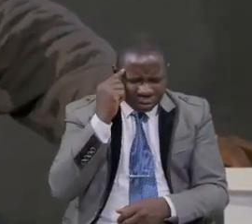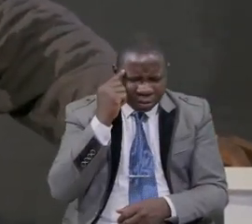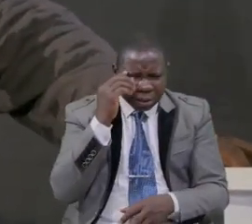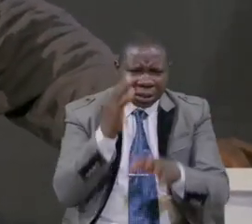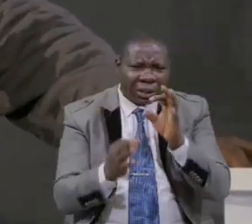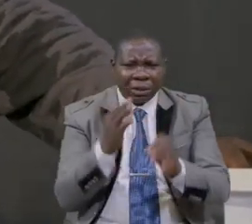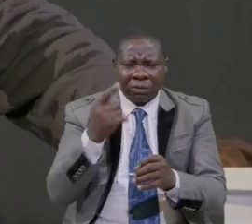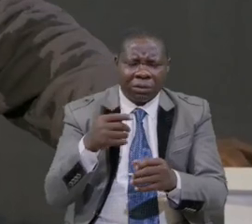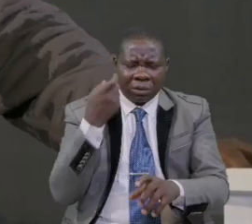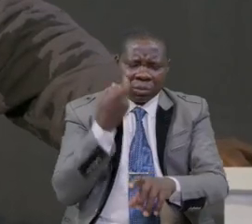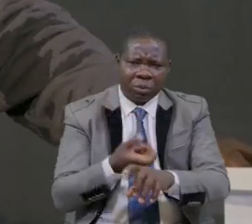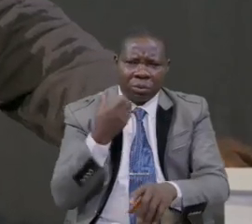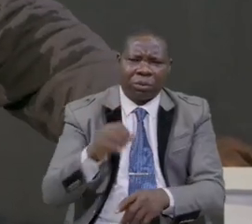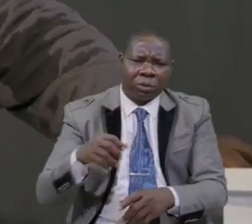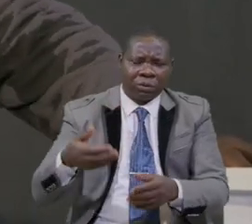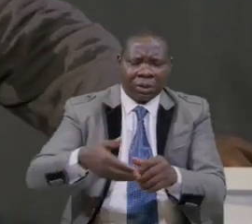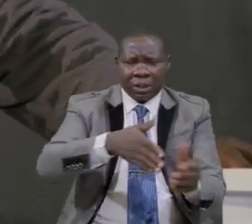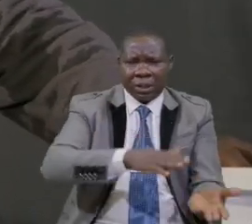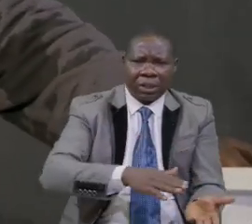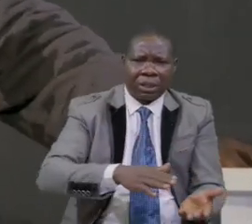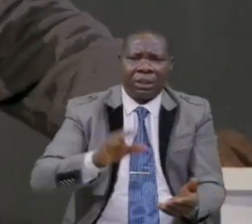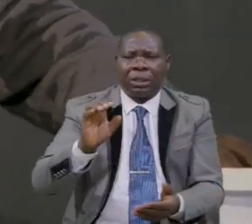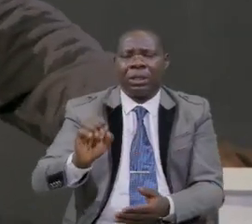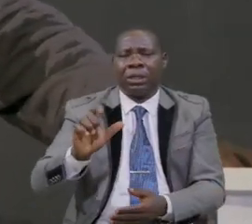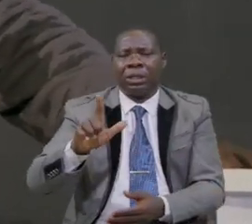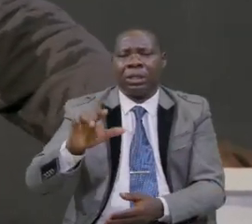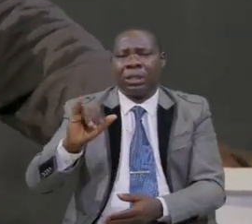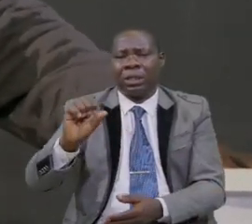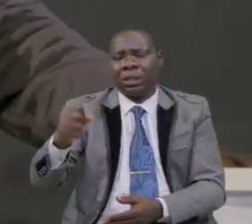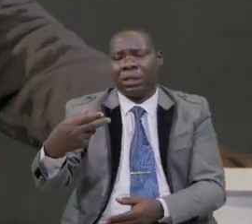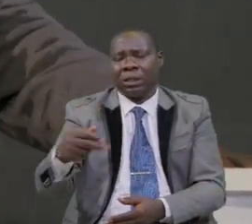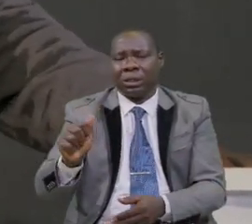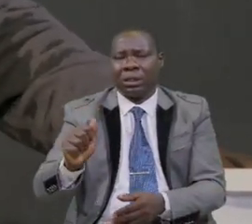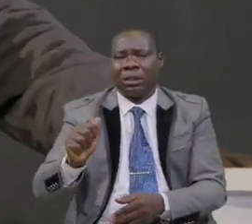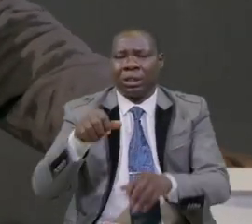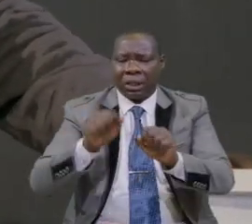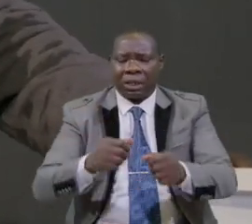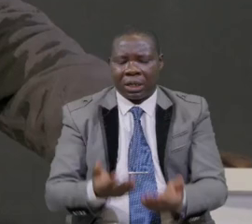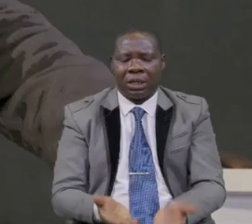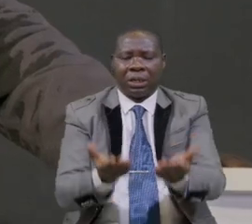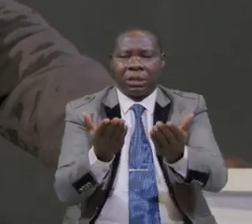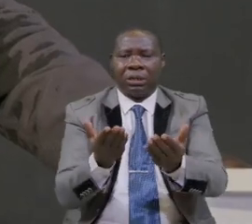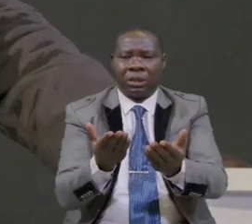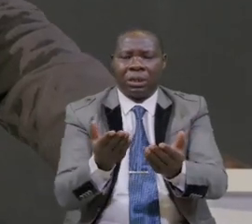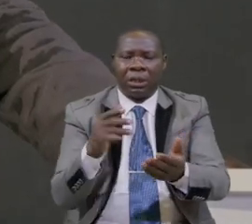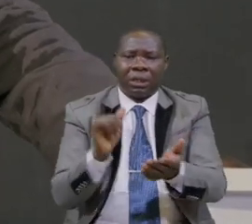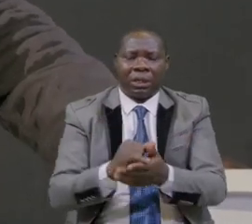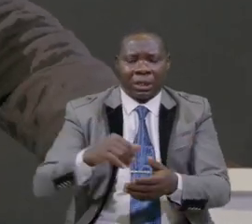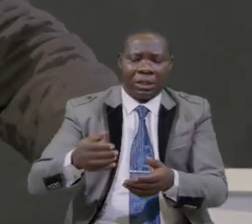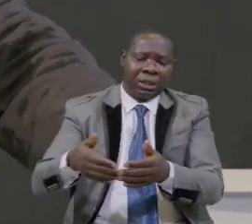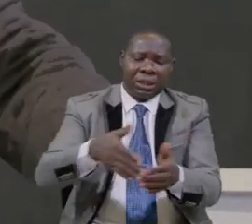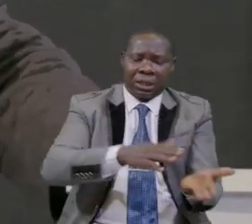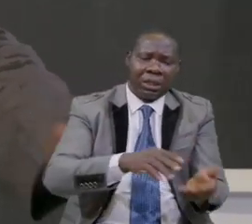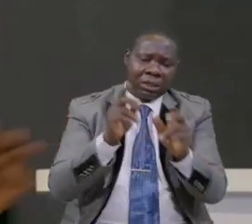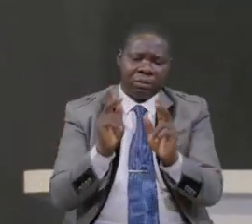Est-ce que les eaux d'Élysée peuvent ressusciter ce monsieur